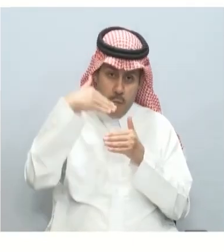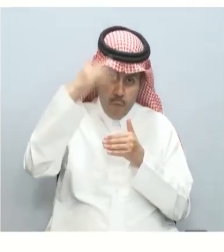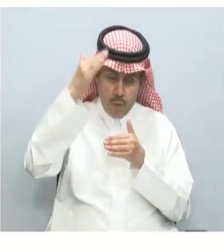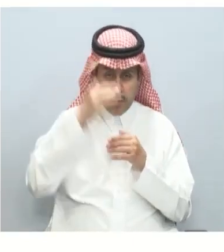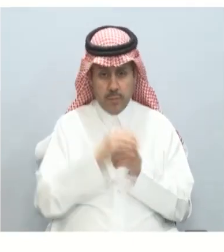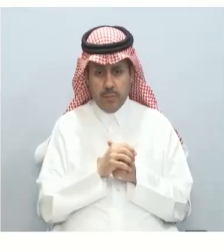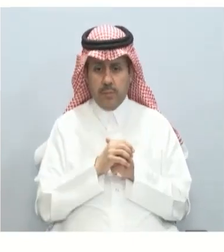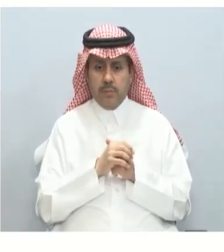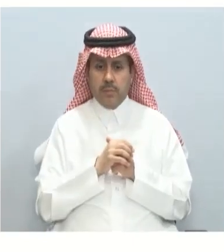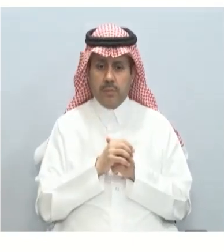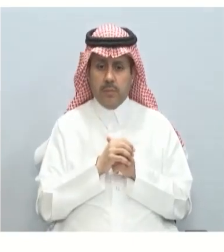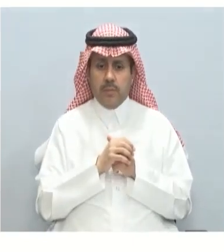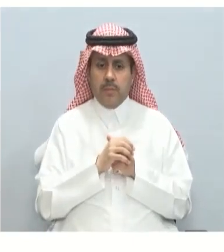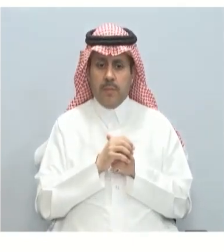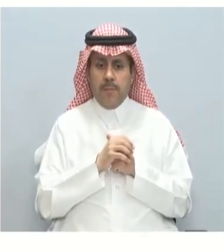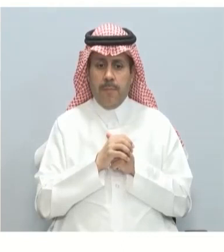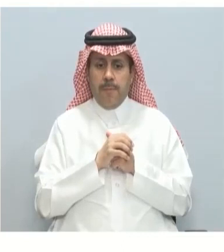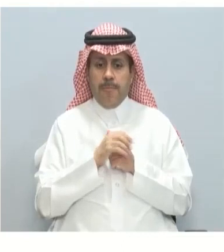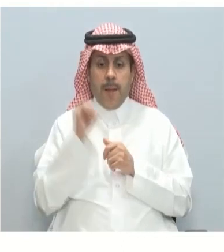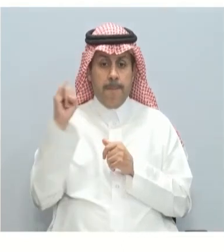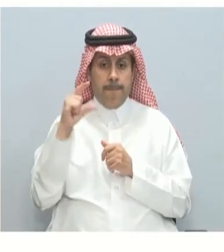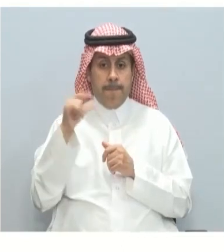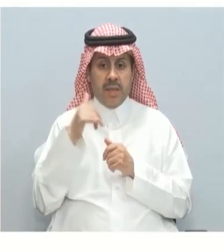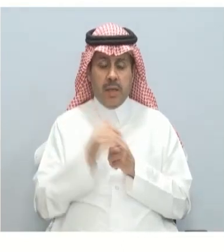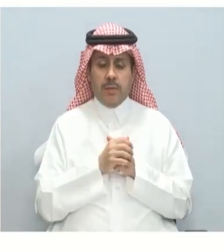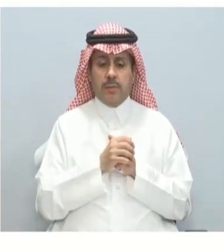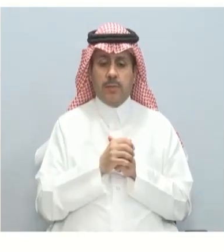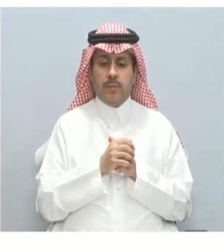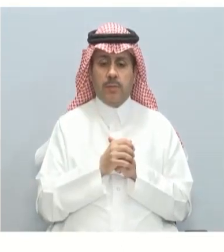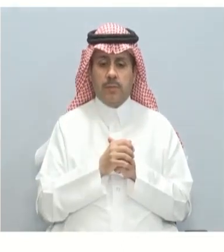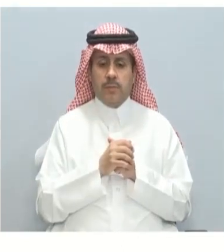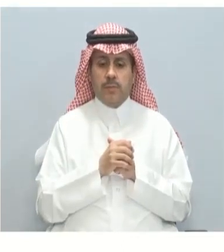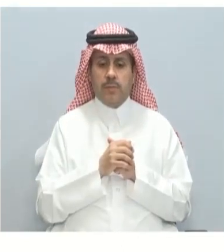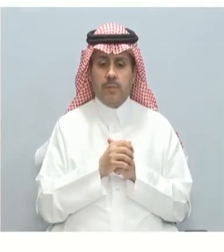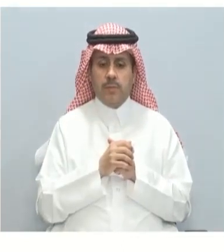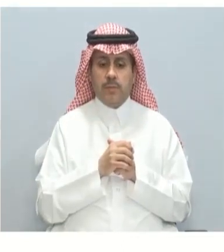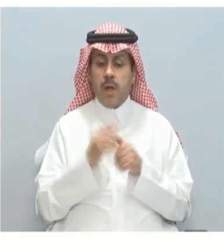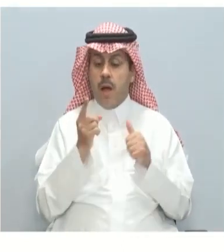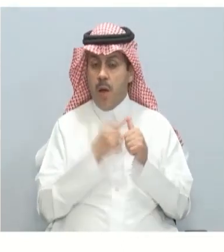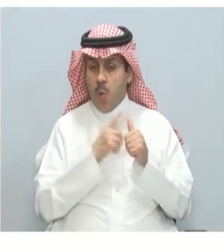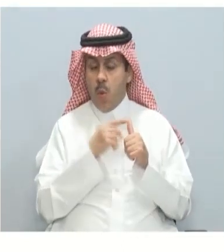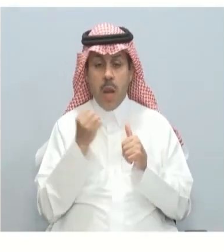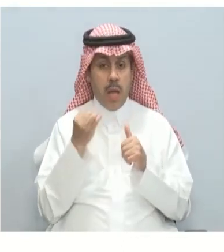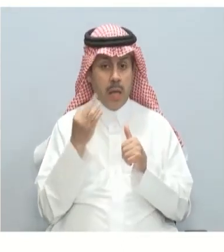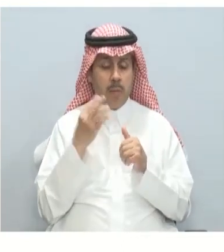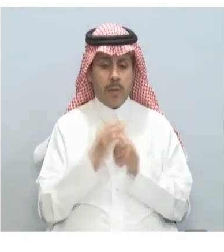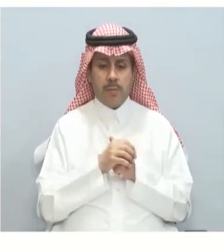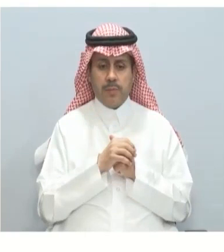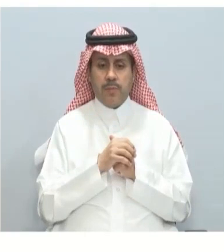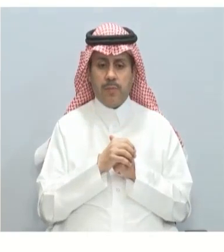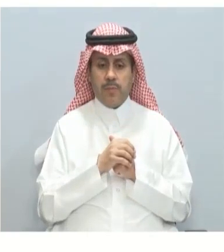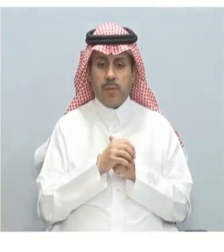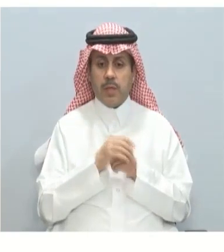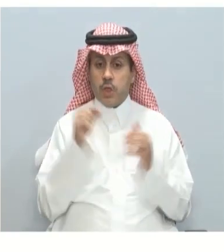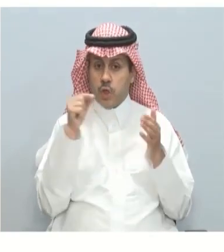اكس اكبر او تساوي صفر المدى ايضا لو لاحظنا هنا المدى اول قيمه